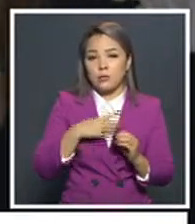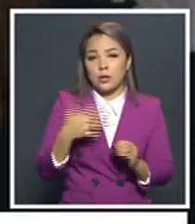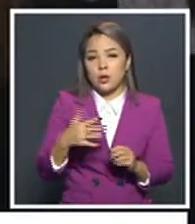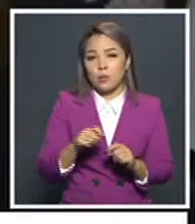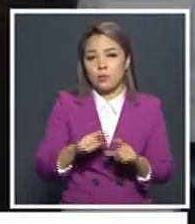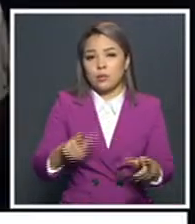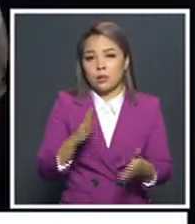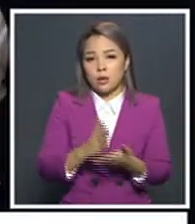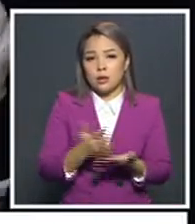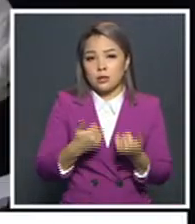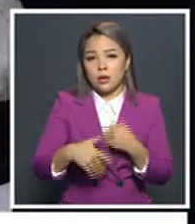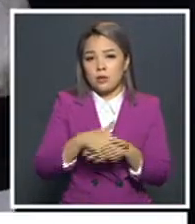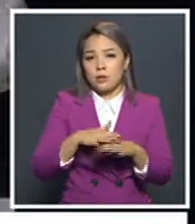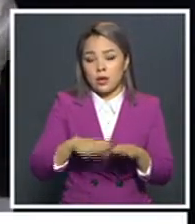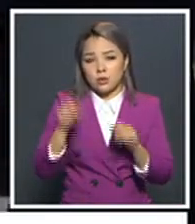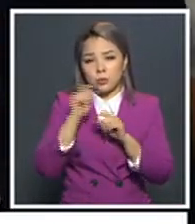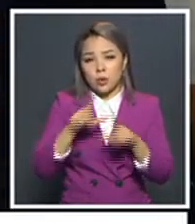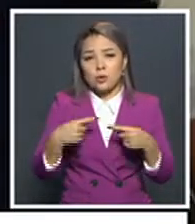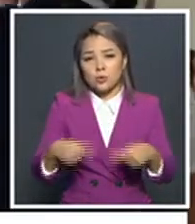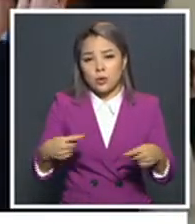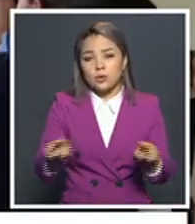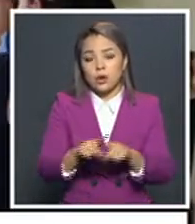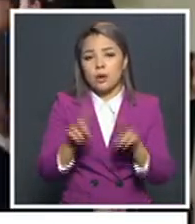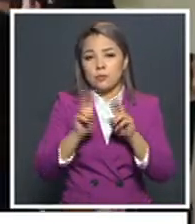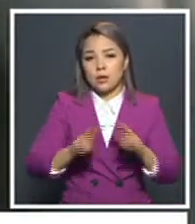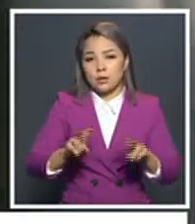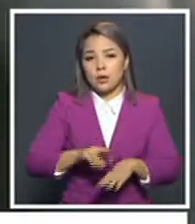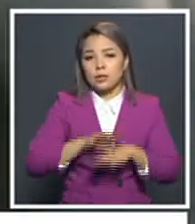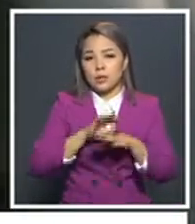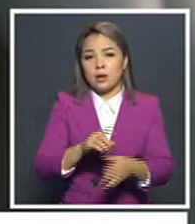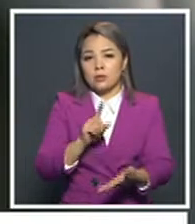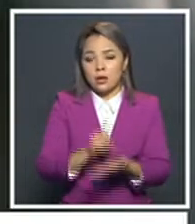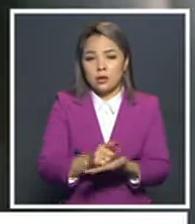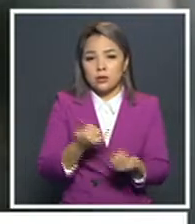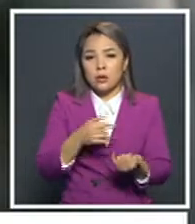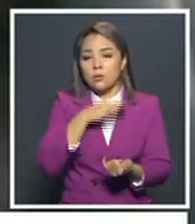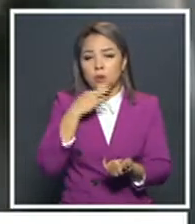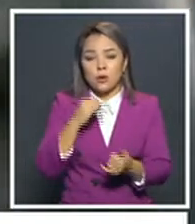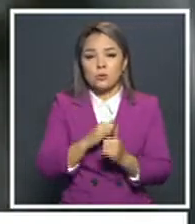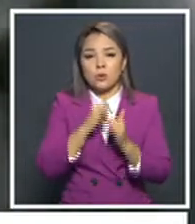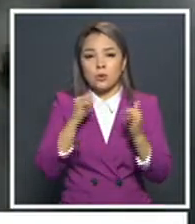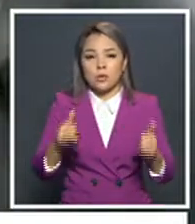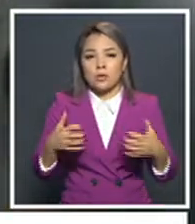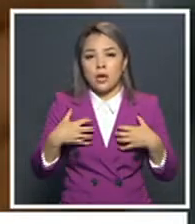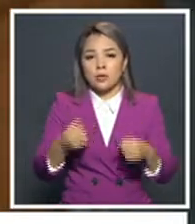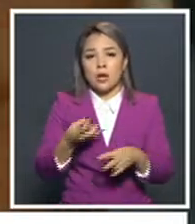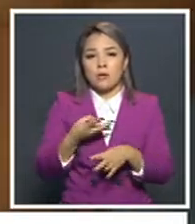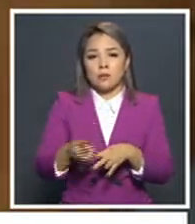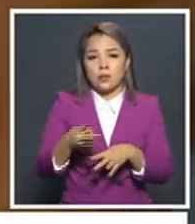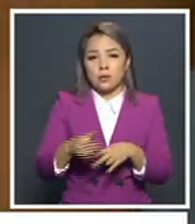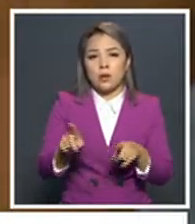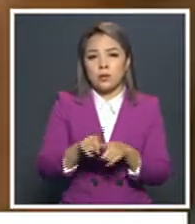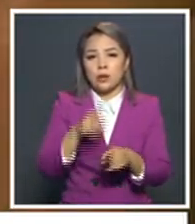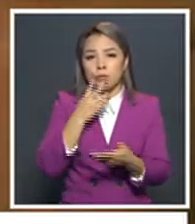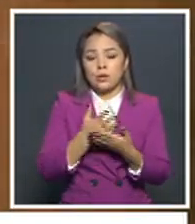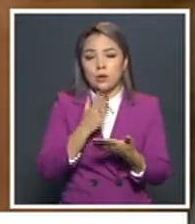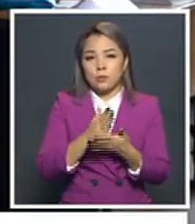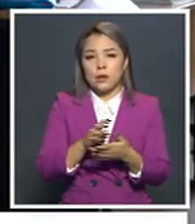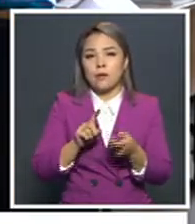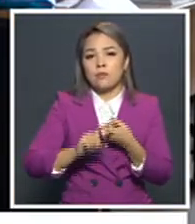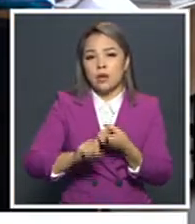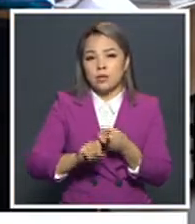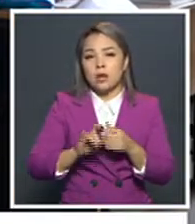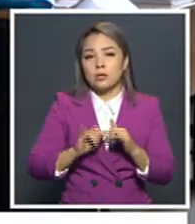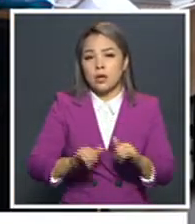соңына дейін қалған білім ошақтары да тексеріледі. Сыныпта баланың шамадан тыс көп болуы олардың денсаулығына әсер етеді. Қауіпті вирустардың